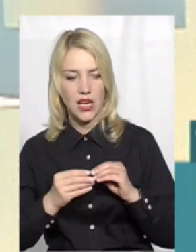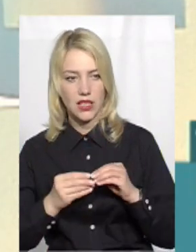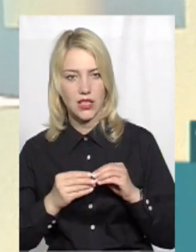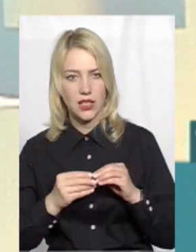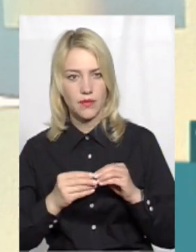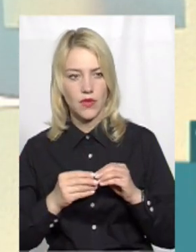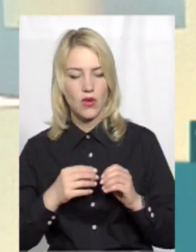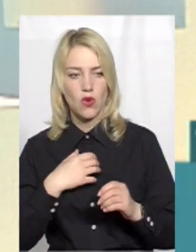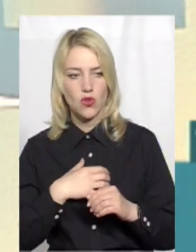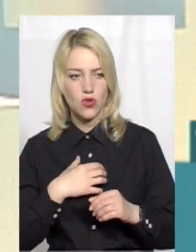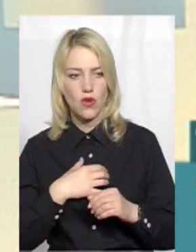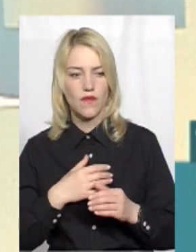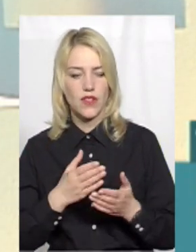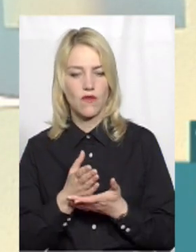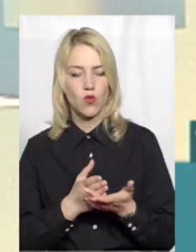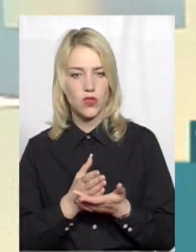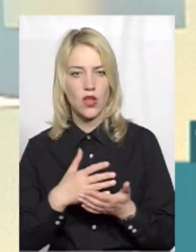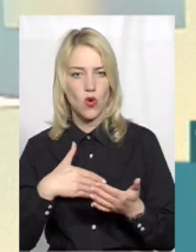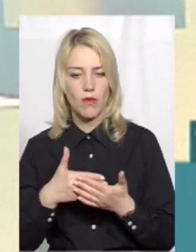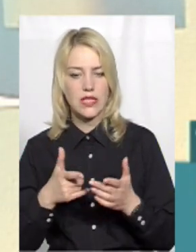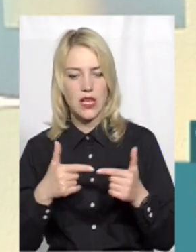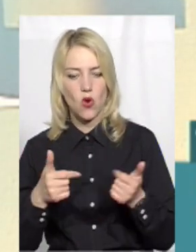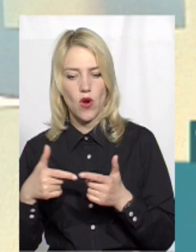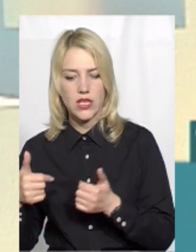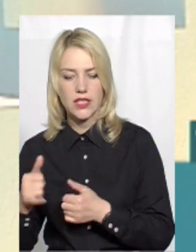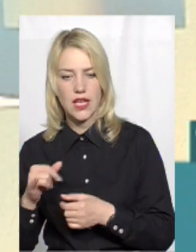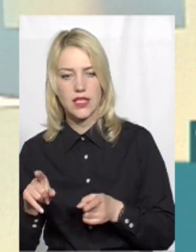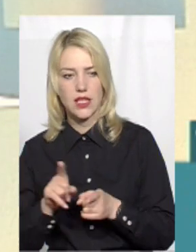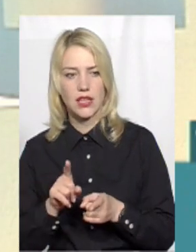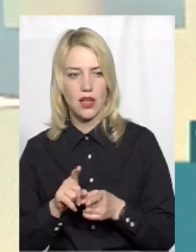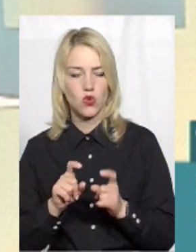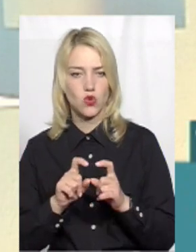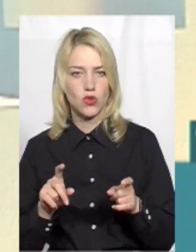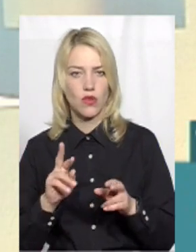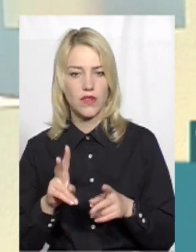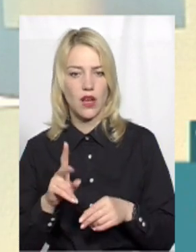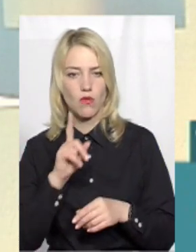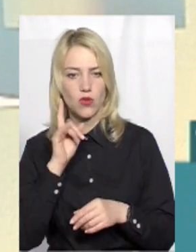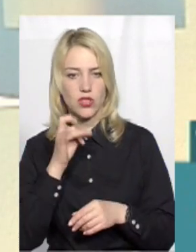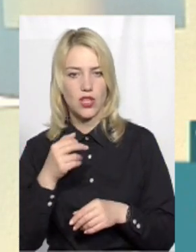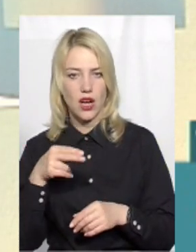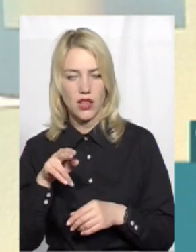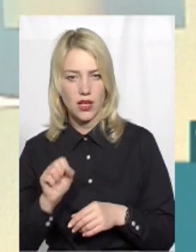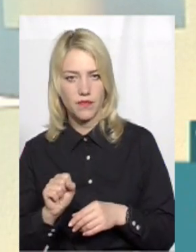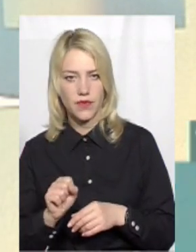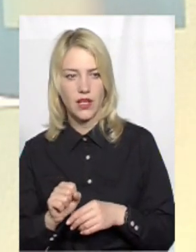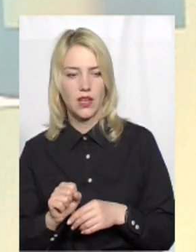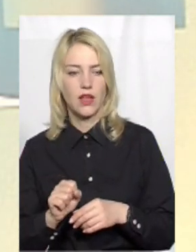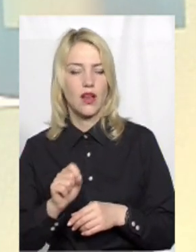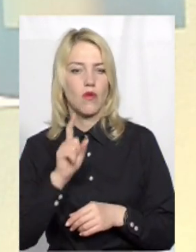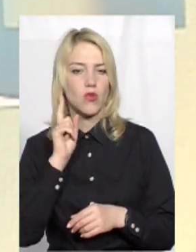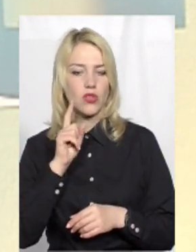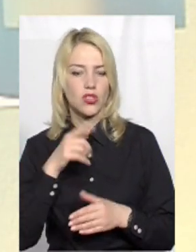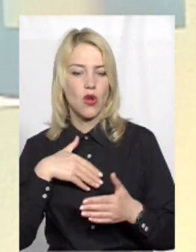якби основні властивості та функції, скажімо, громадських організацій, а також таких установ, як молодіжна рада, як